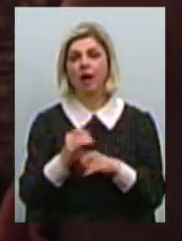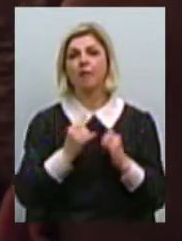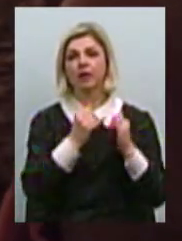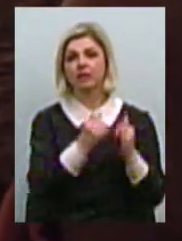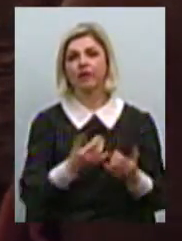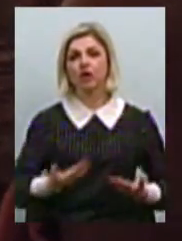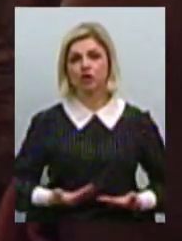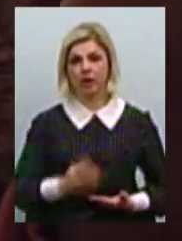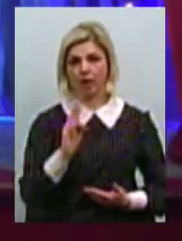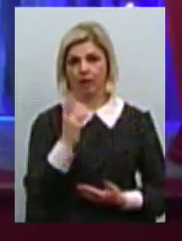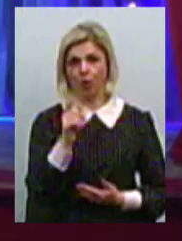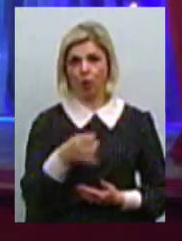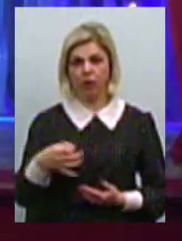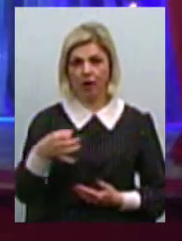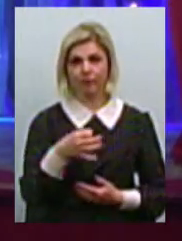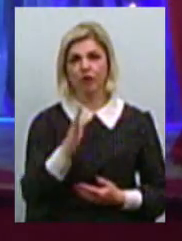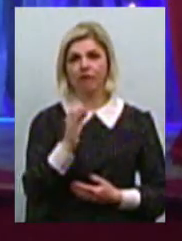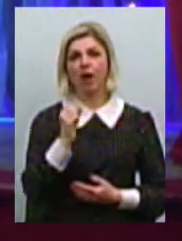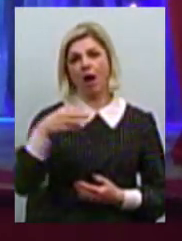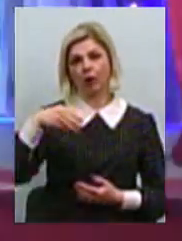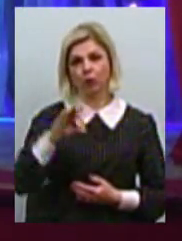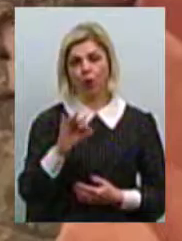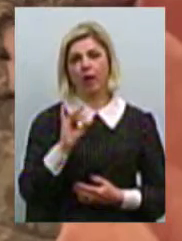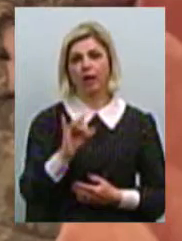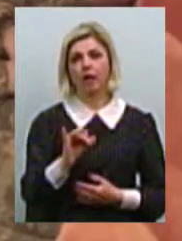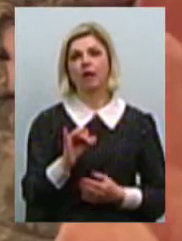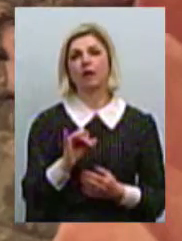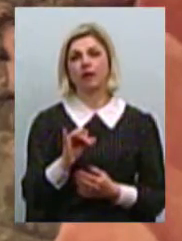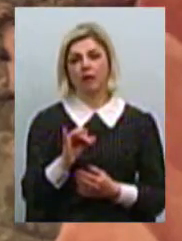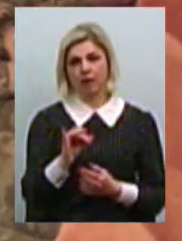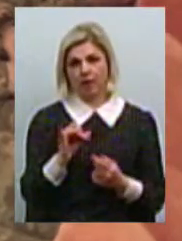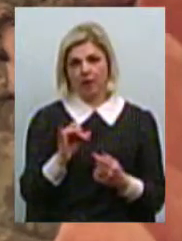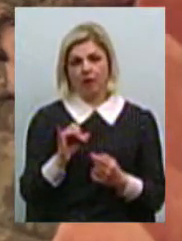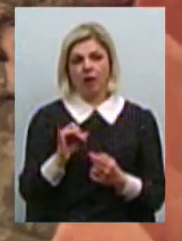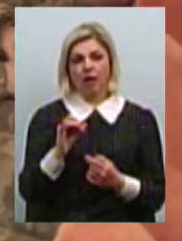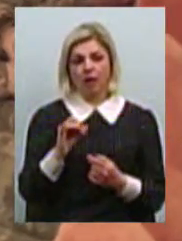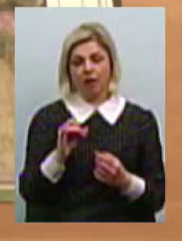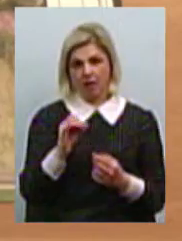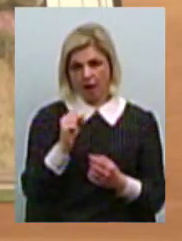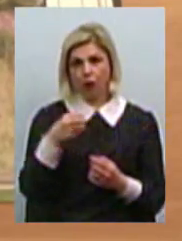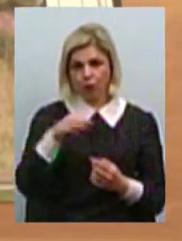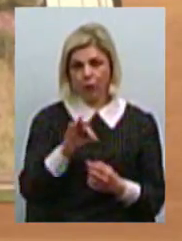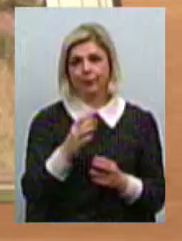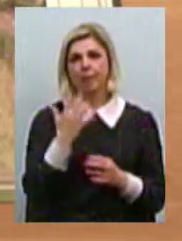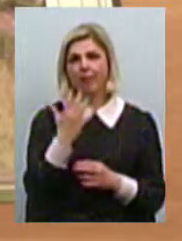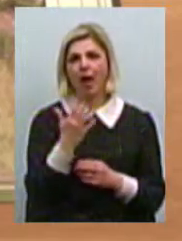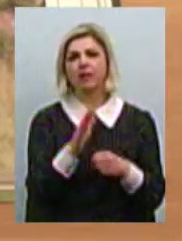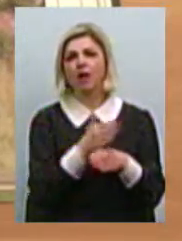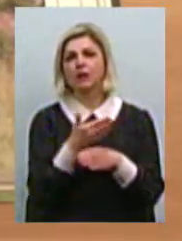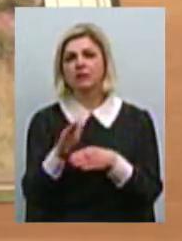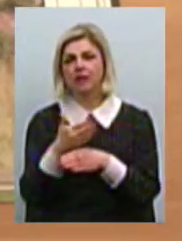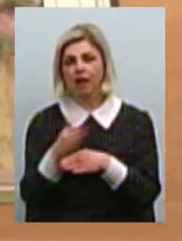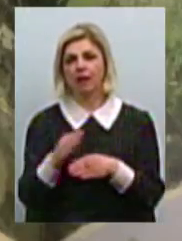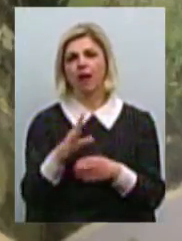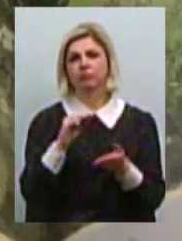жителів Миколаївщини у антитерористичній операції та операції об'єднаних сил. В 5 розділах представлені спогади, нариси,